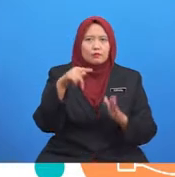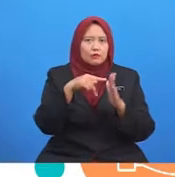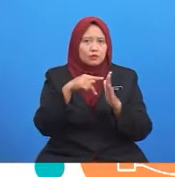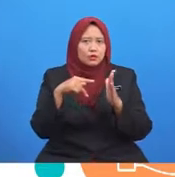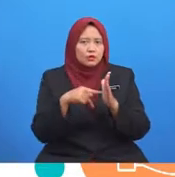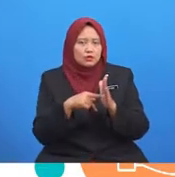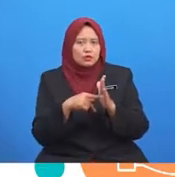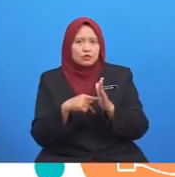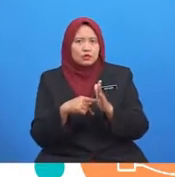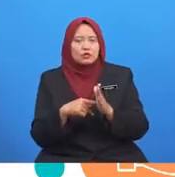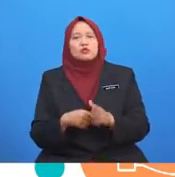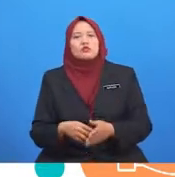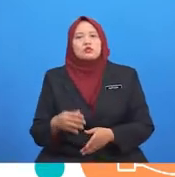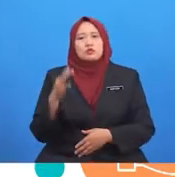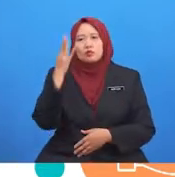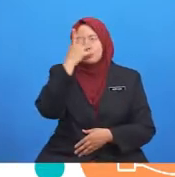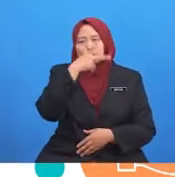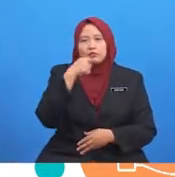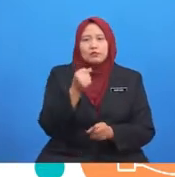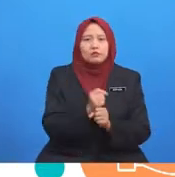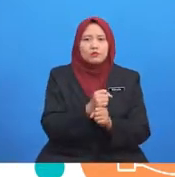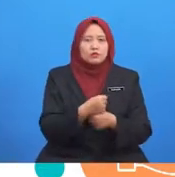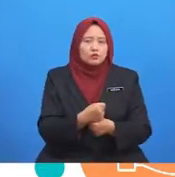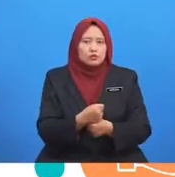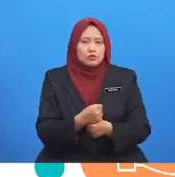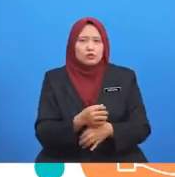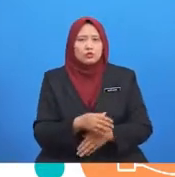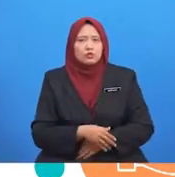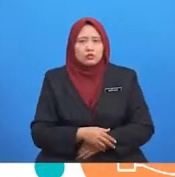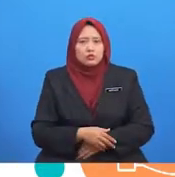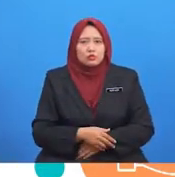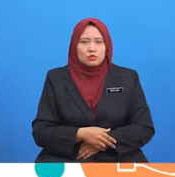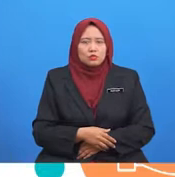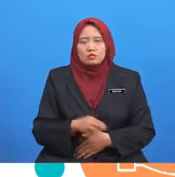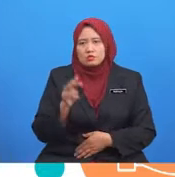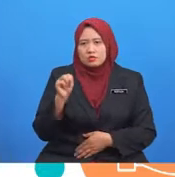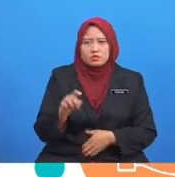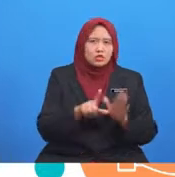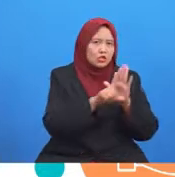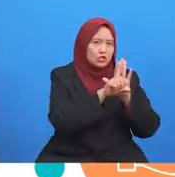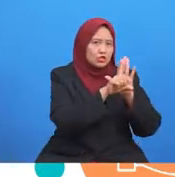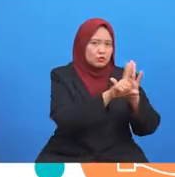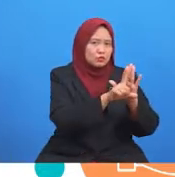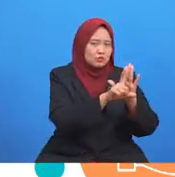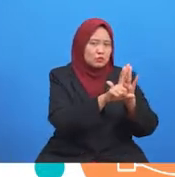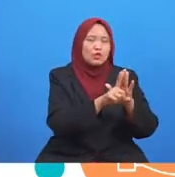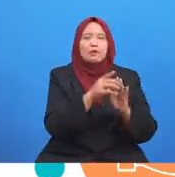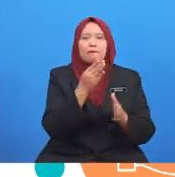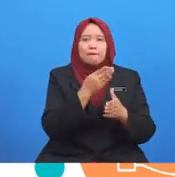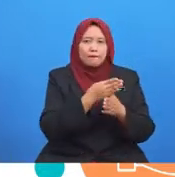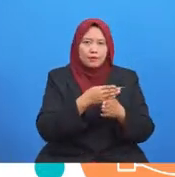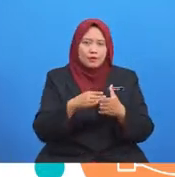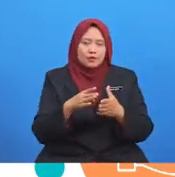elemen reka bentuk di samping melabel bahagian penting